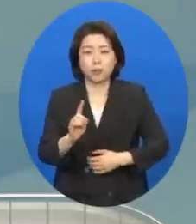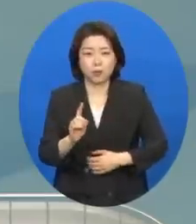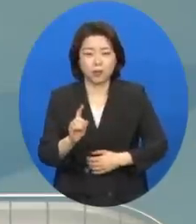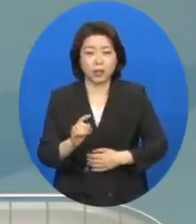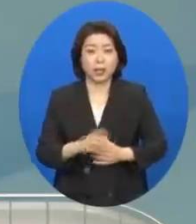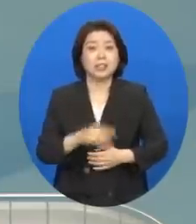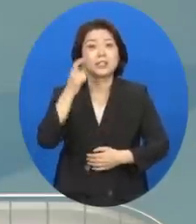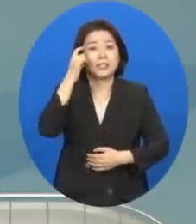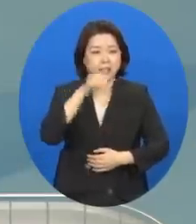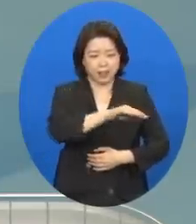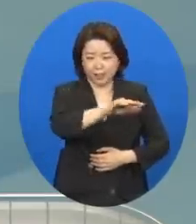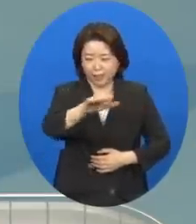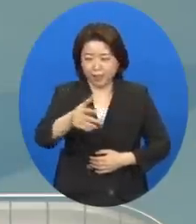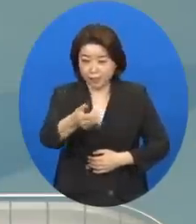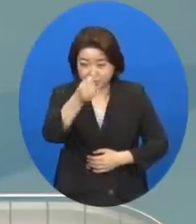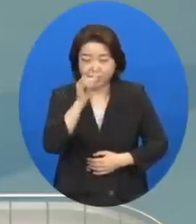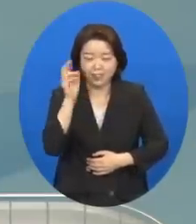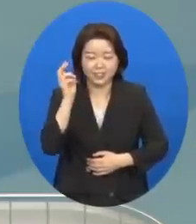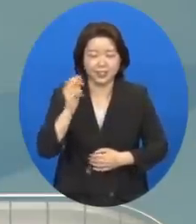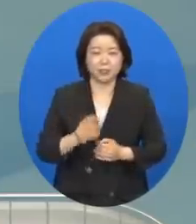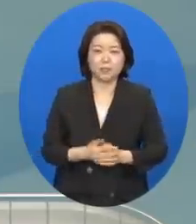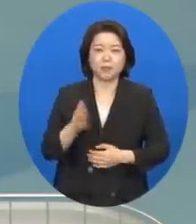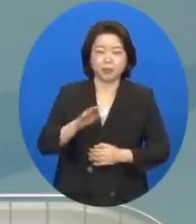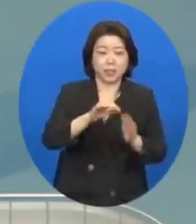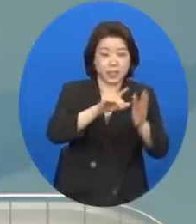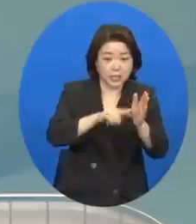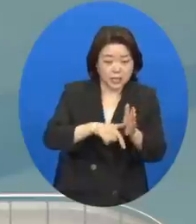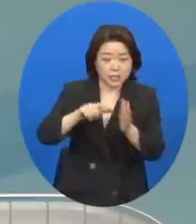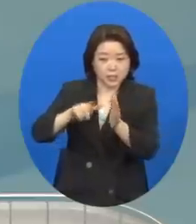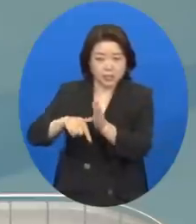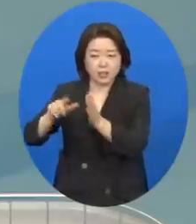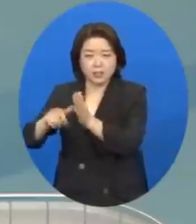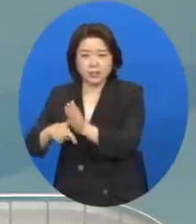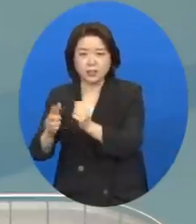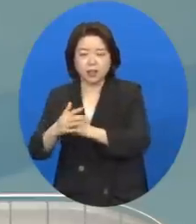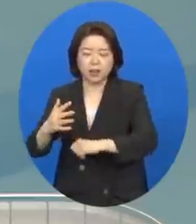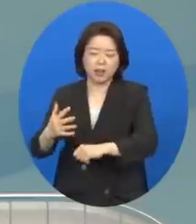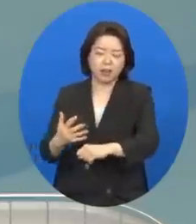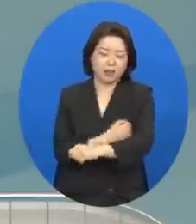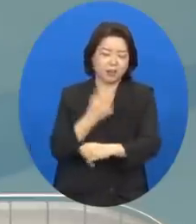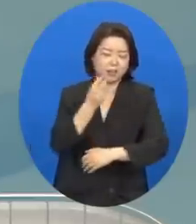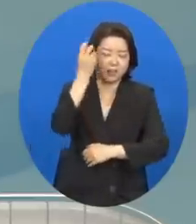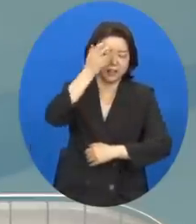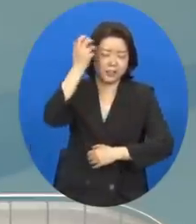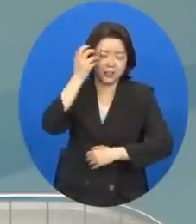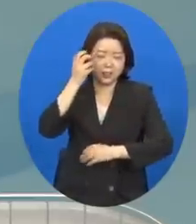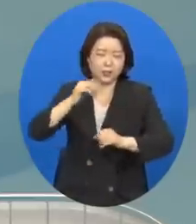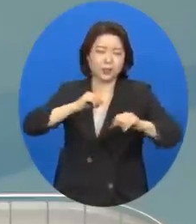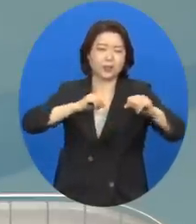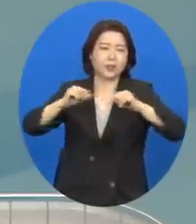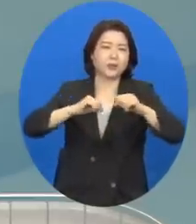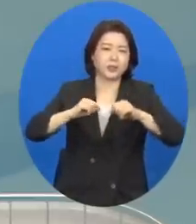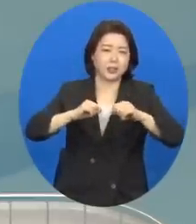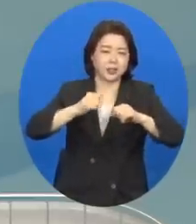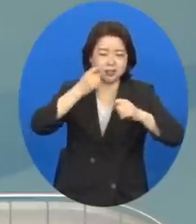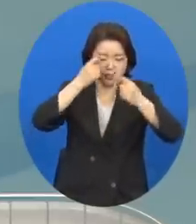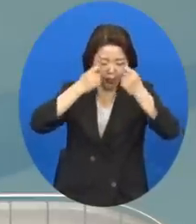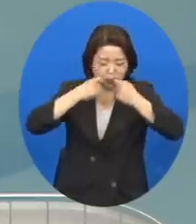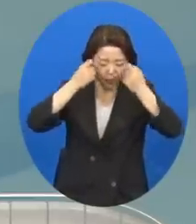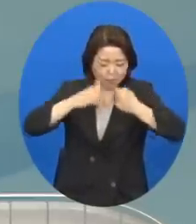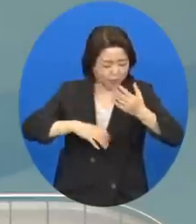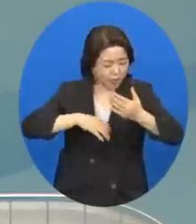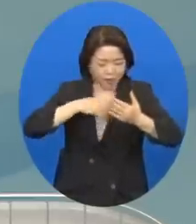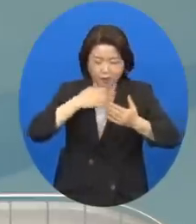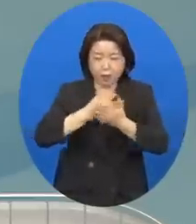생각 아니겠어요? 그런데 시간 정말 강력한 성령의 역사가 있었고 눈물바다였어요.